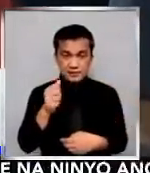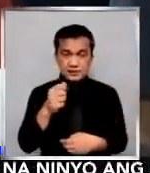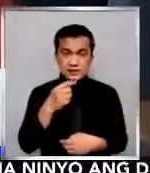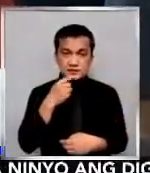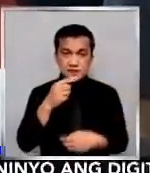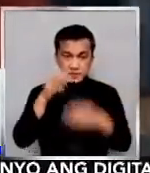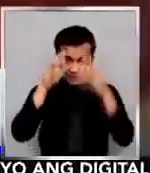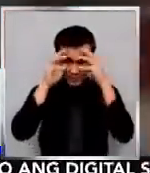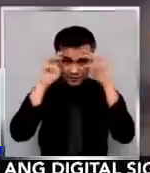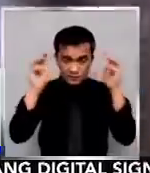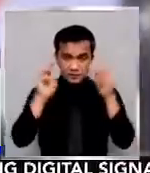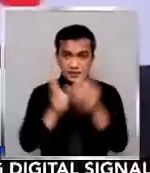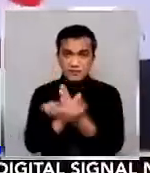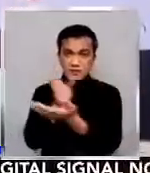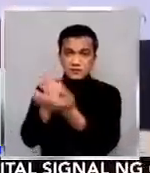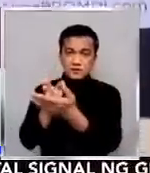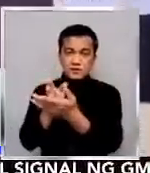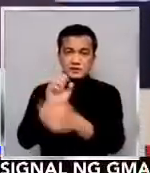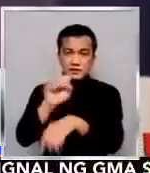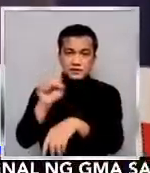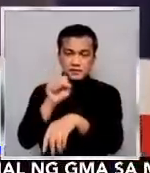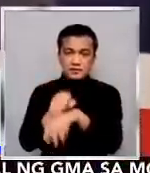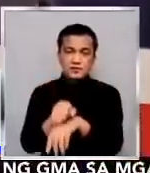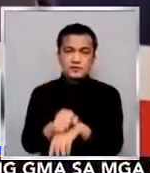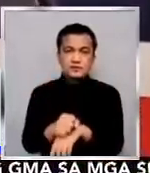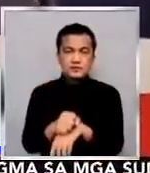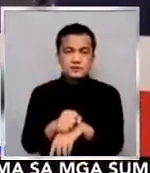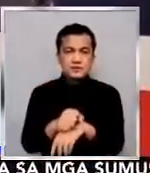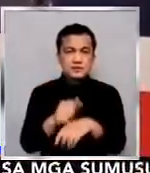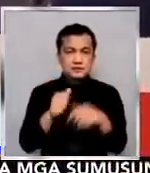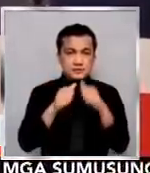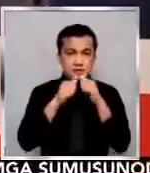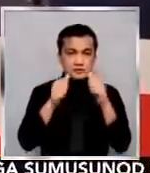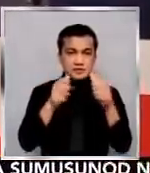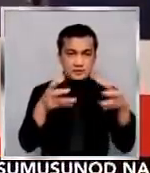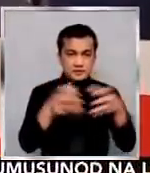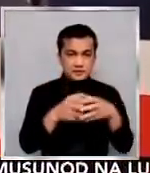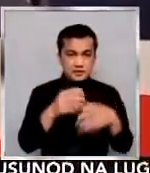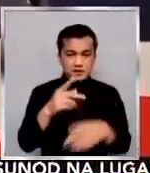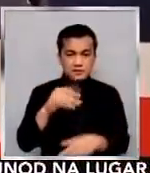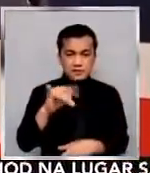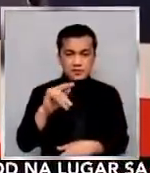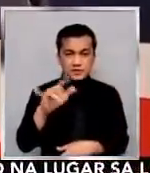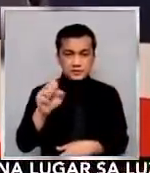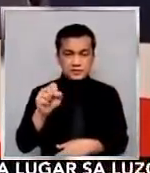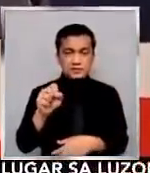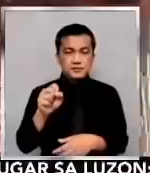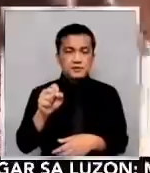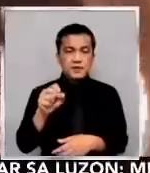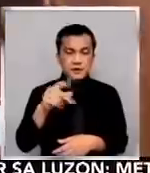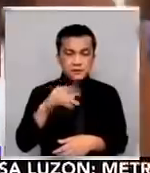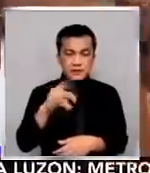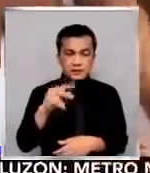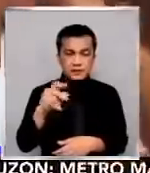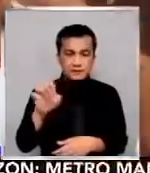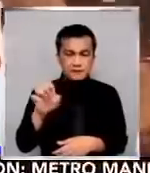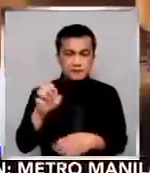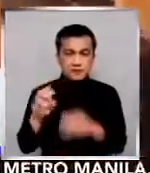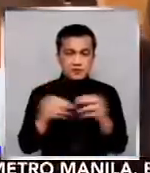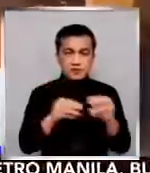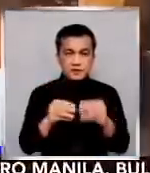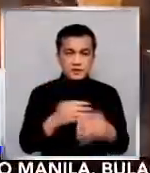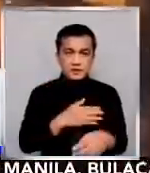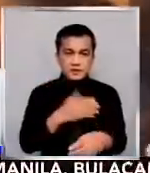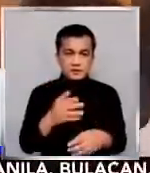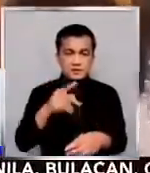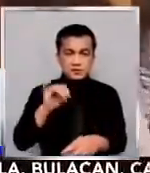siya sa Singapore. Ipinahayag naman ng Partidong Progressive Movement for the Devolution of Initiative o PROMD ang